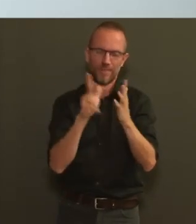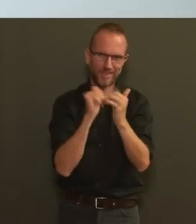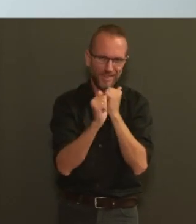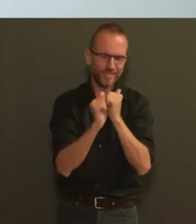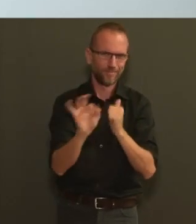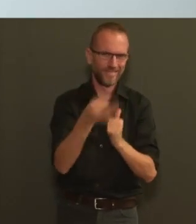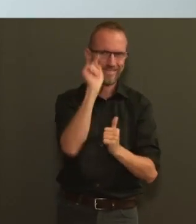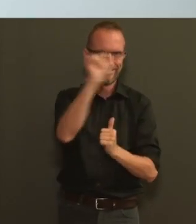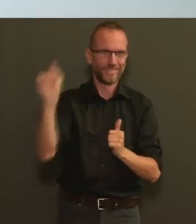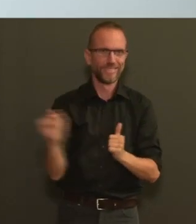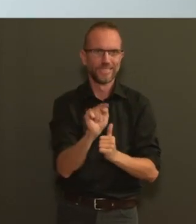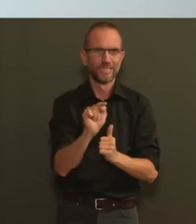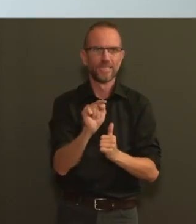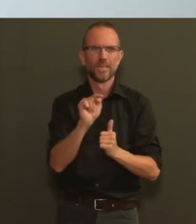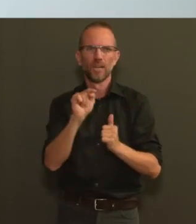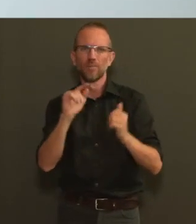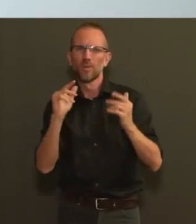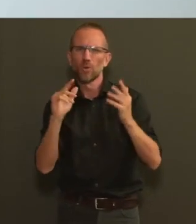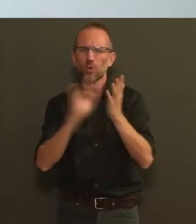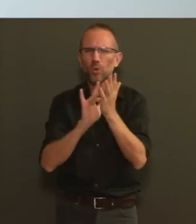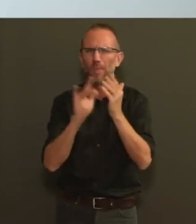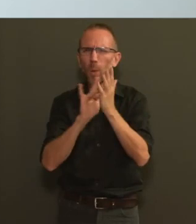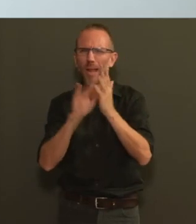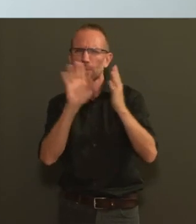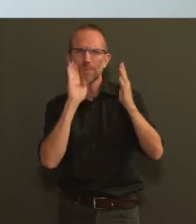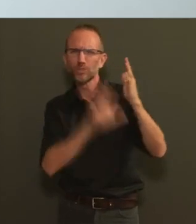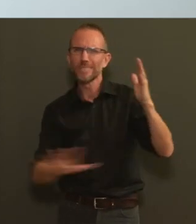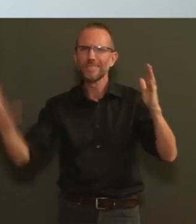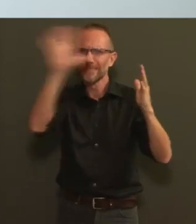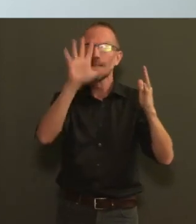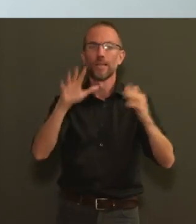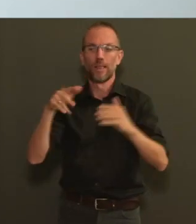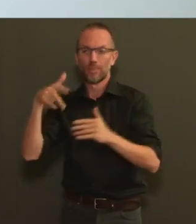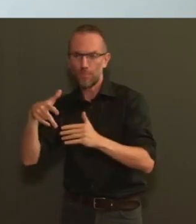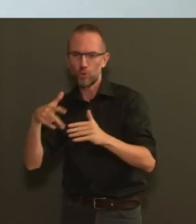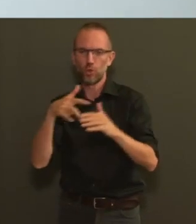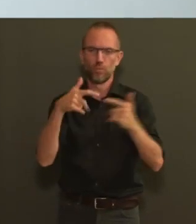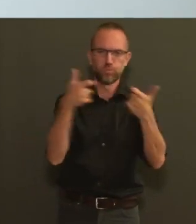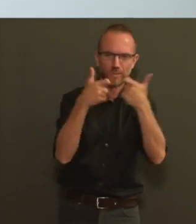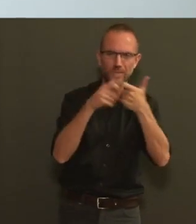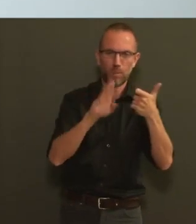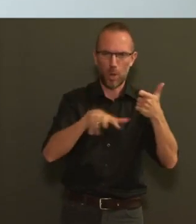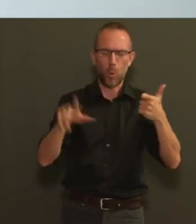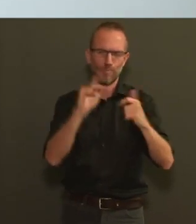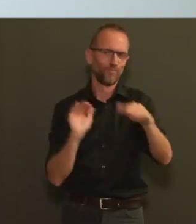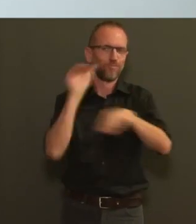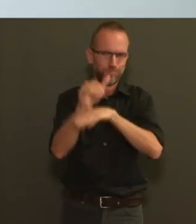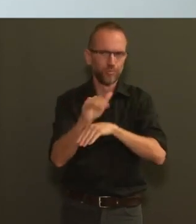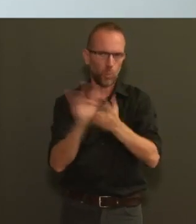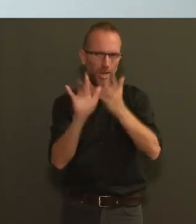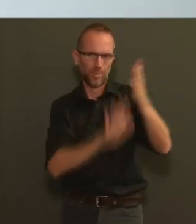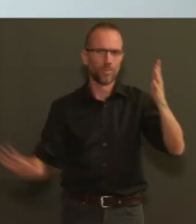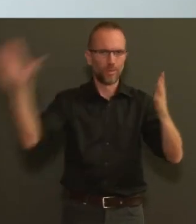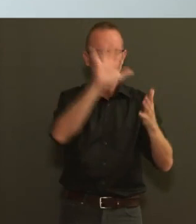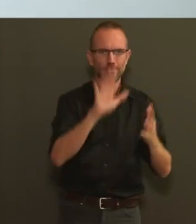au-dessus du nombre de tests moyen qui est pratiqué dans l'ensemble du pays. Donc je pense qu'on ne peut pas dire actuellement que c'est